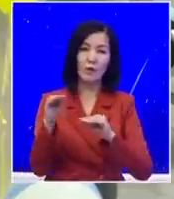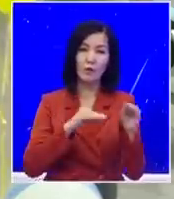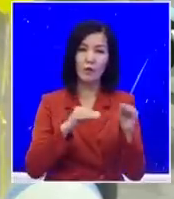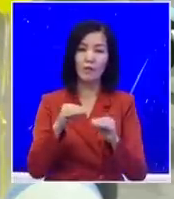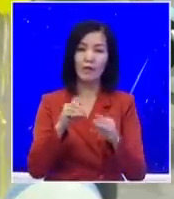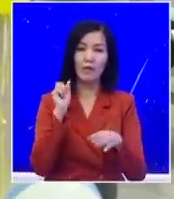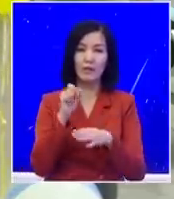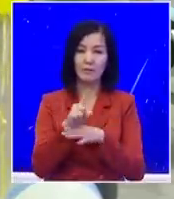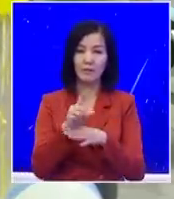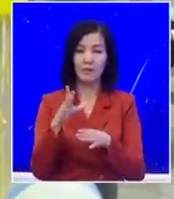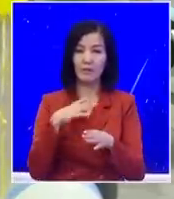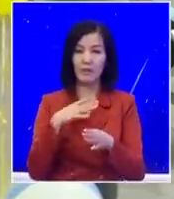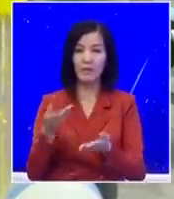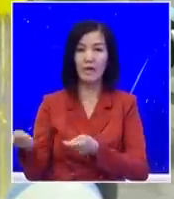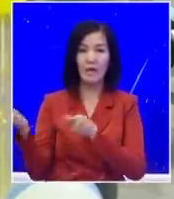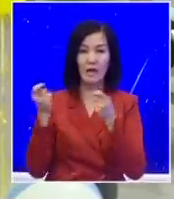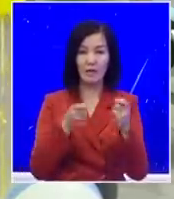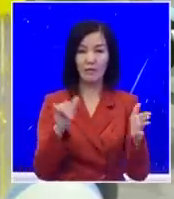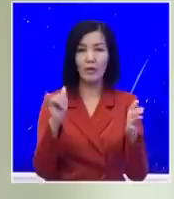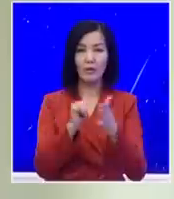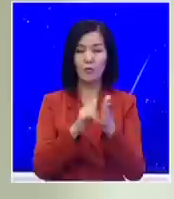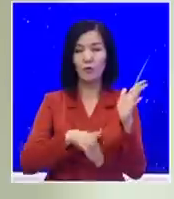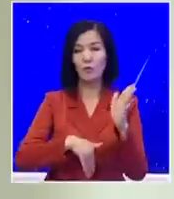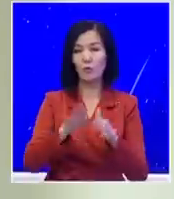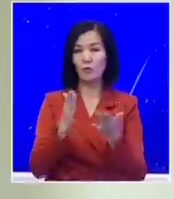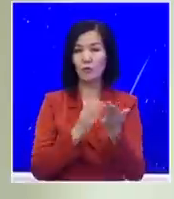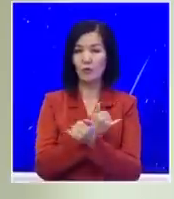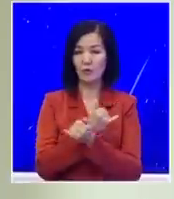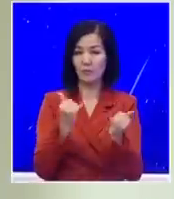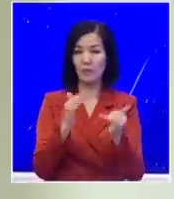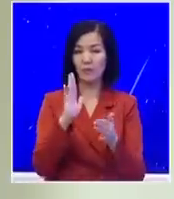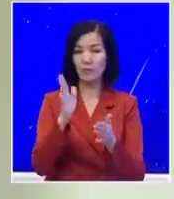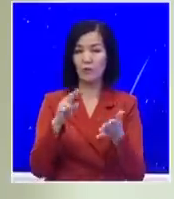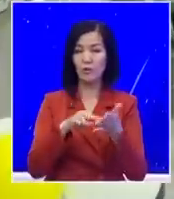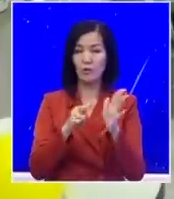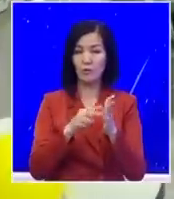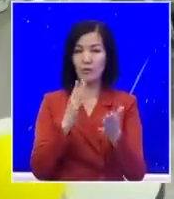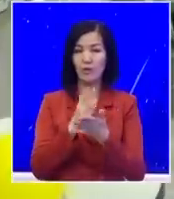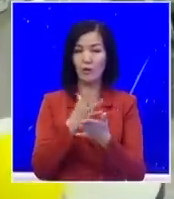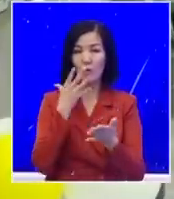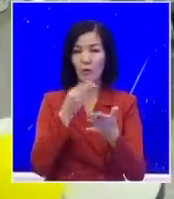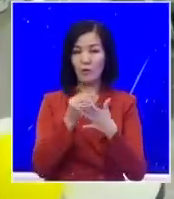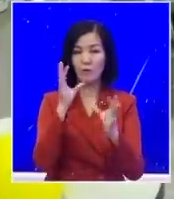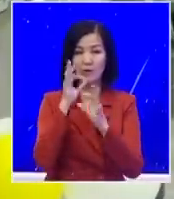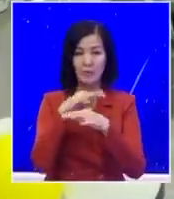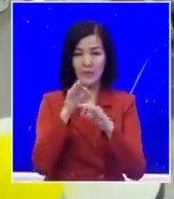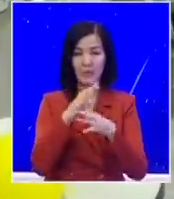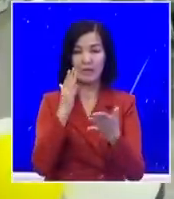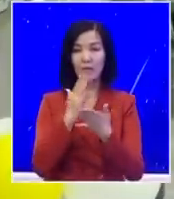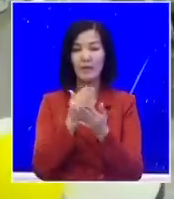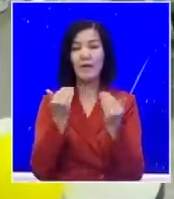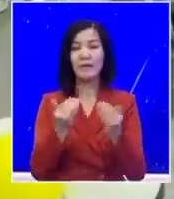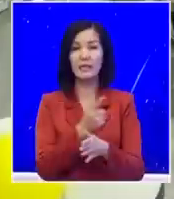жасаймыз, УЗИ диагностика, өзіміздің зертханамыз бар. Енді тағы бір жоспарымыз, бізде қазір мынау емхана